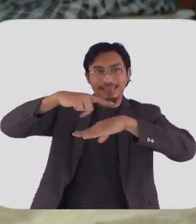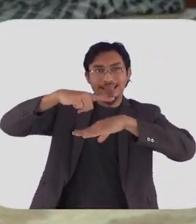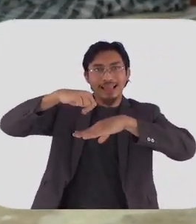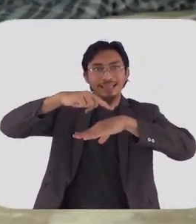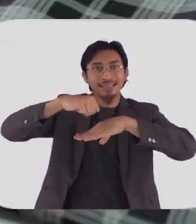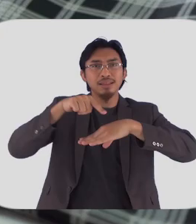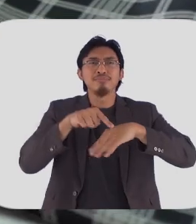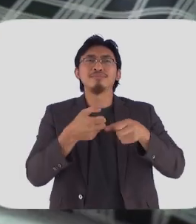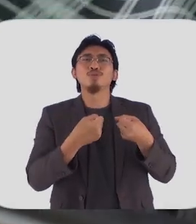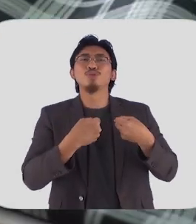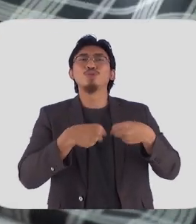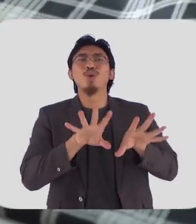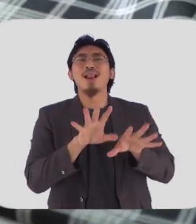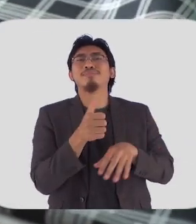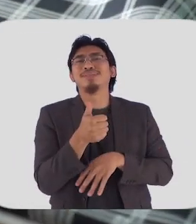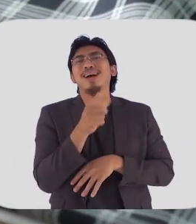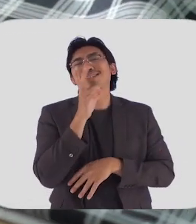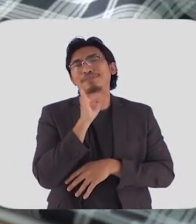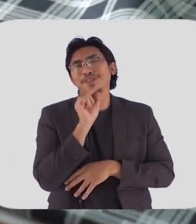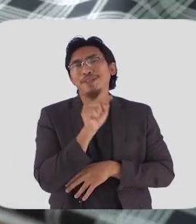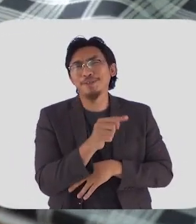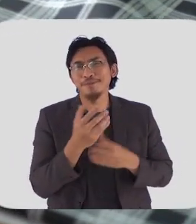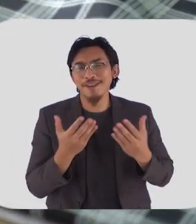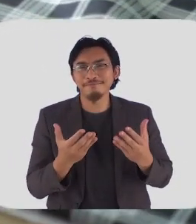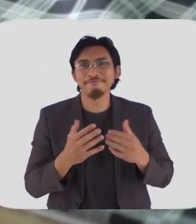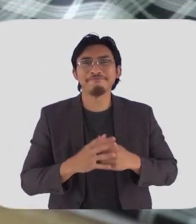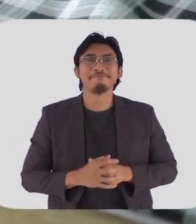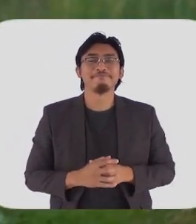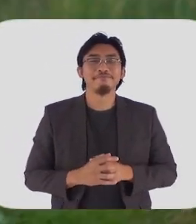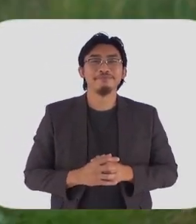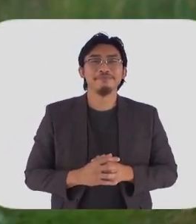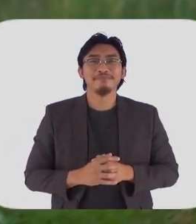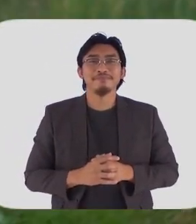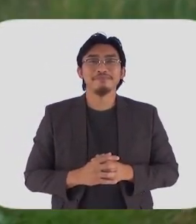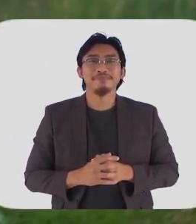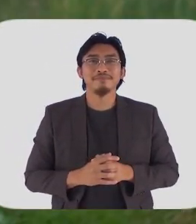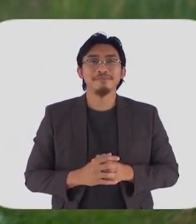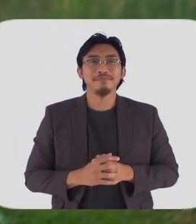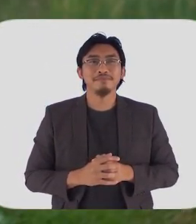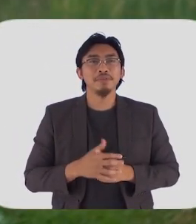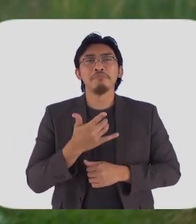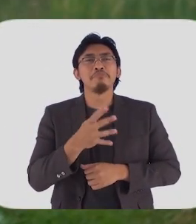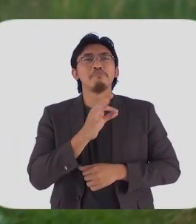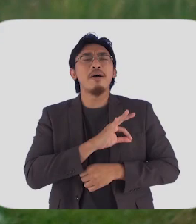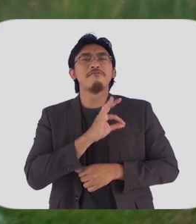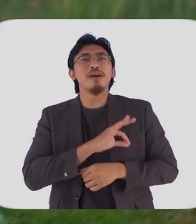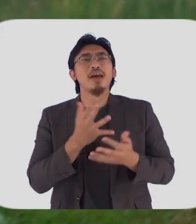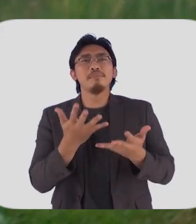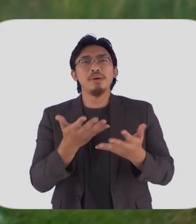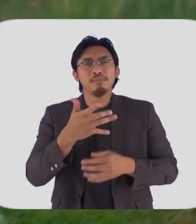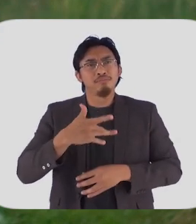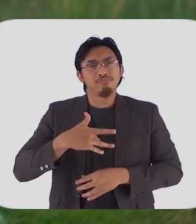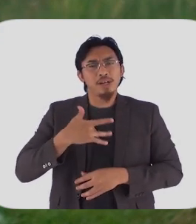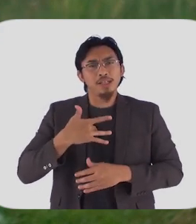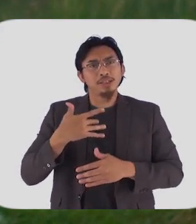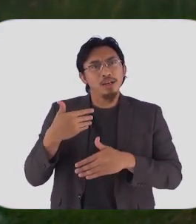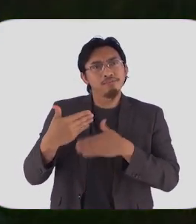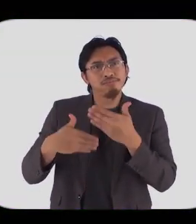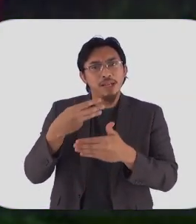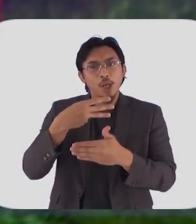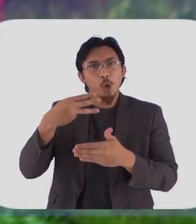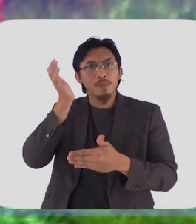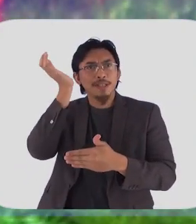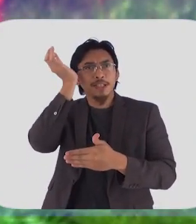Contohnya mungkin limbah produksi kita dibikin seperti untuk keset, sehingga nilai jualnya menjadi lebih ada seperti itu.